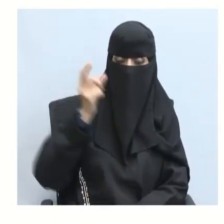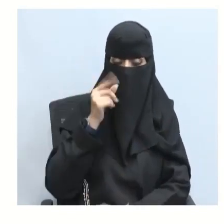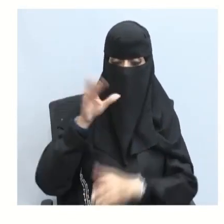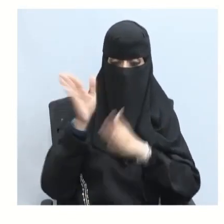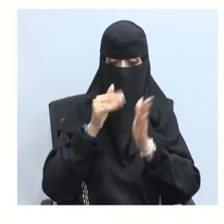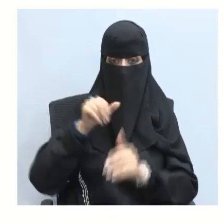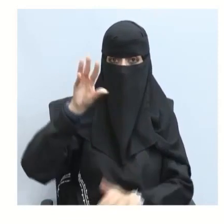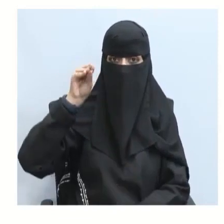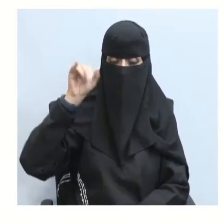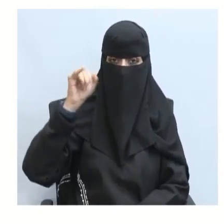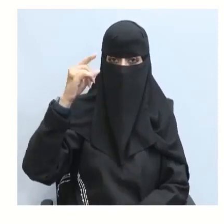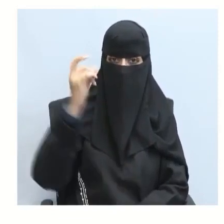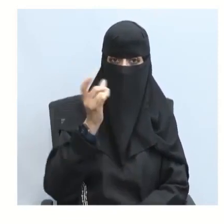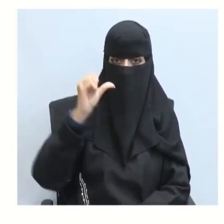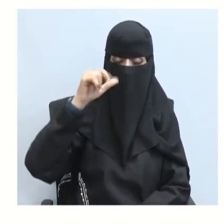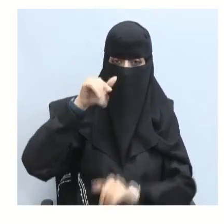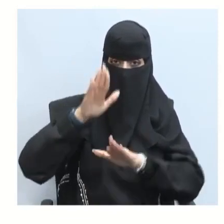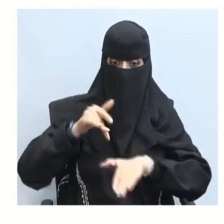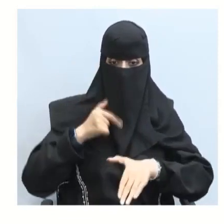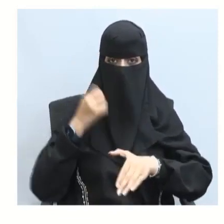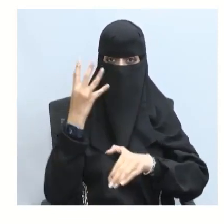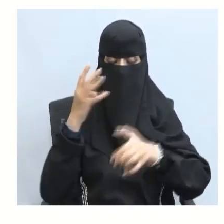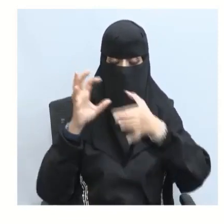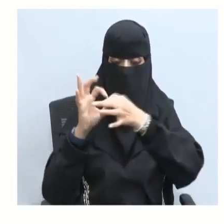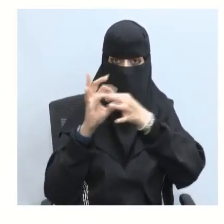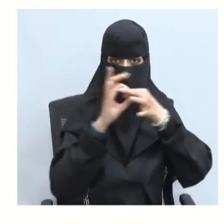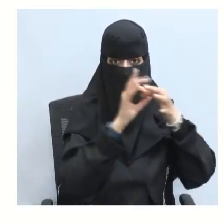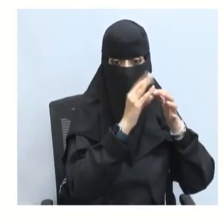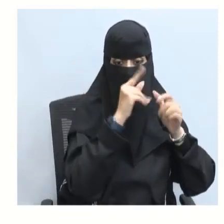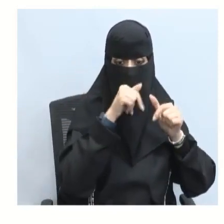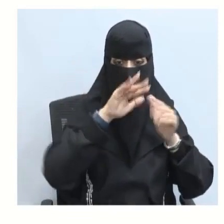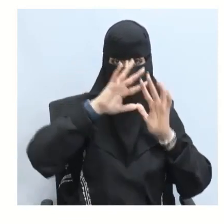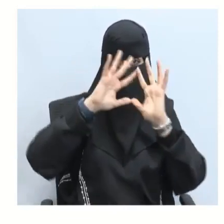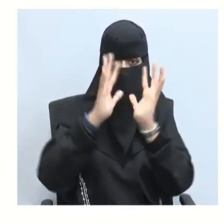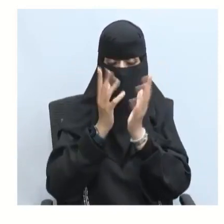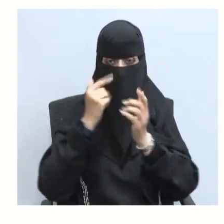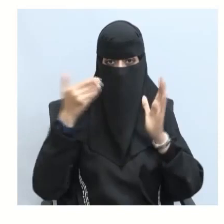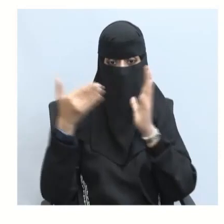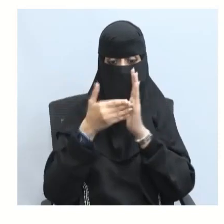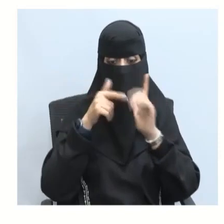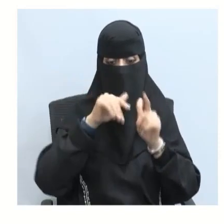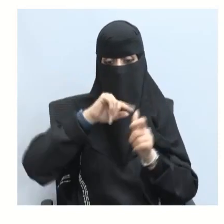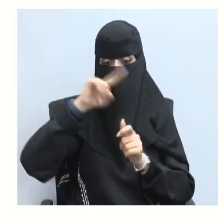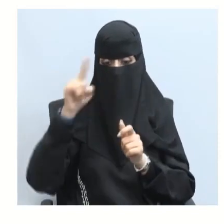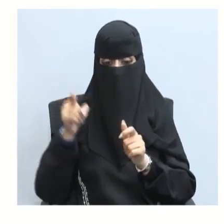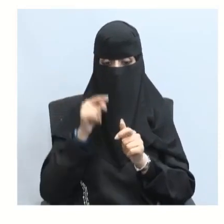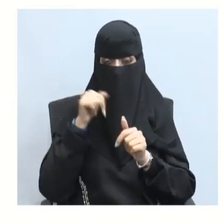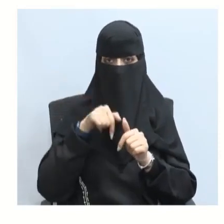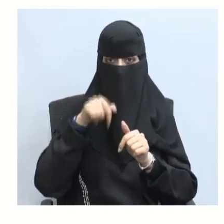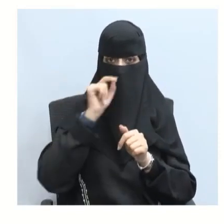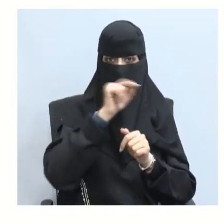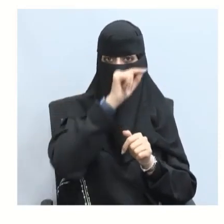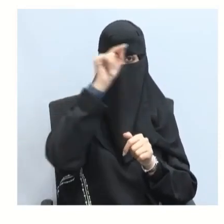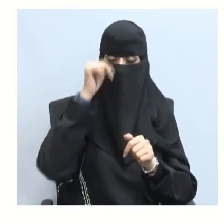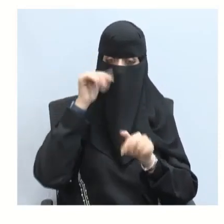ذره الكربون على اربعه روابط او اربعه الكترونات تكافؤ في مدارها الاخير في مدارها الاخير حسب تمثيل